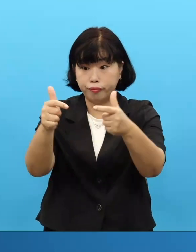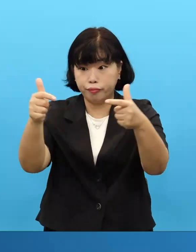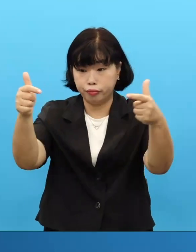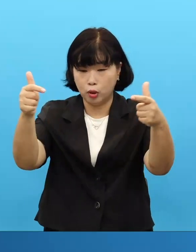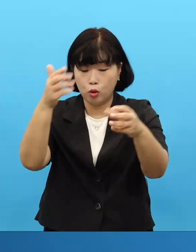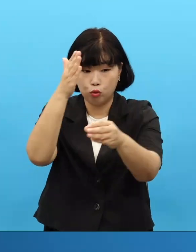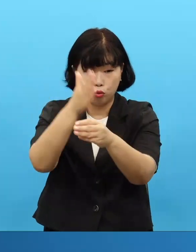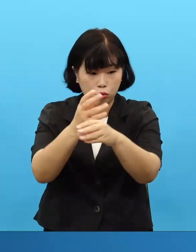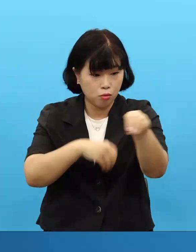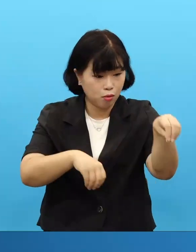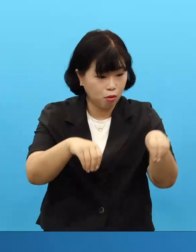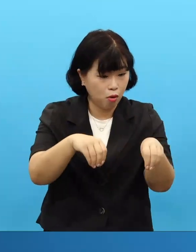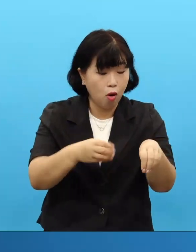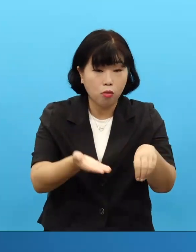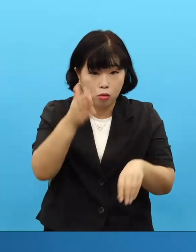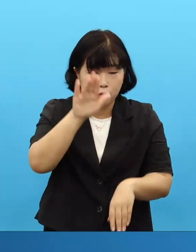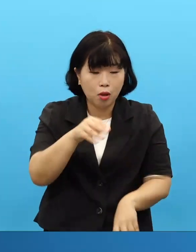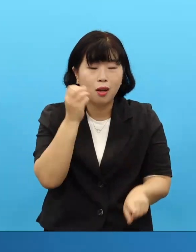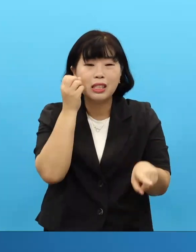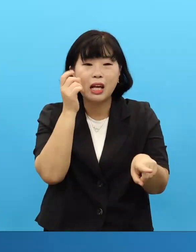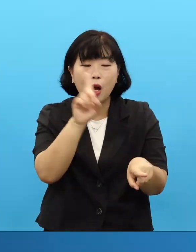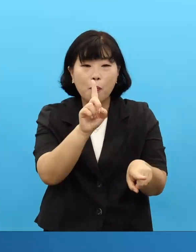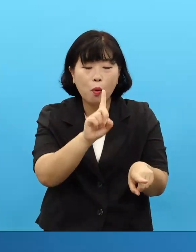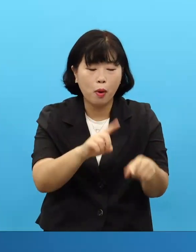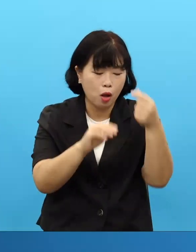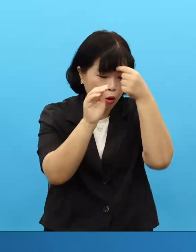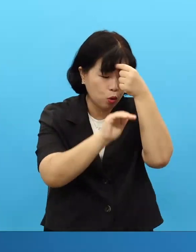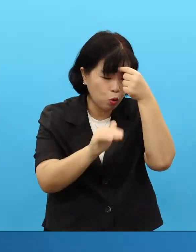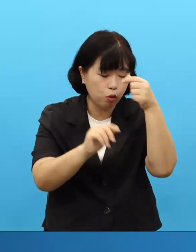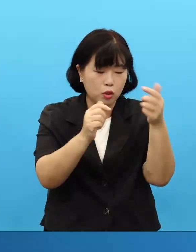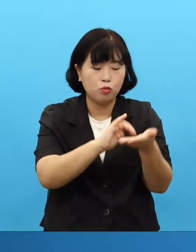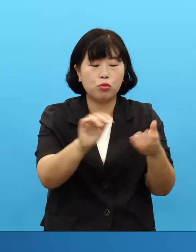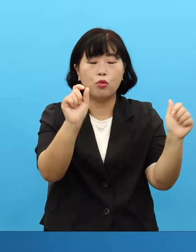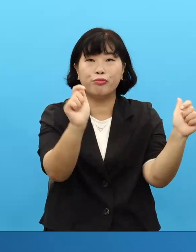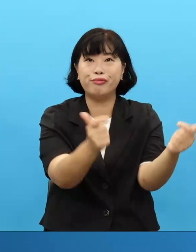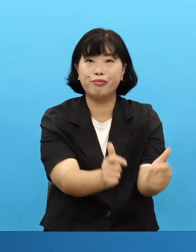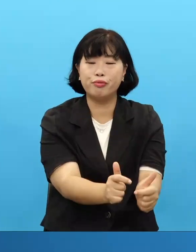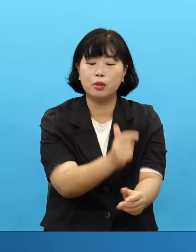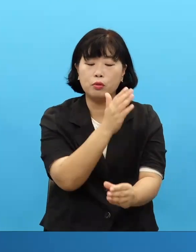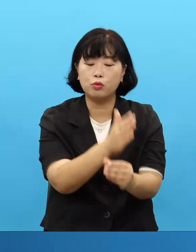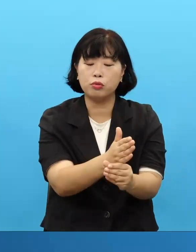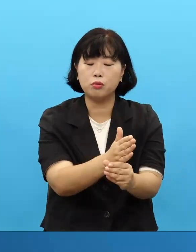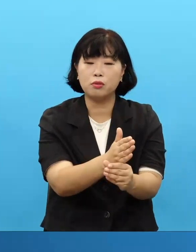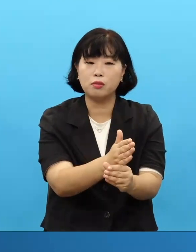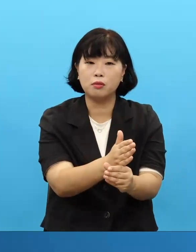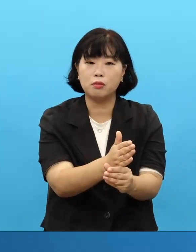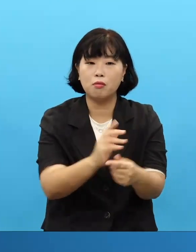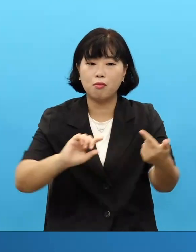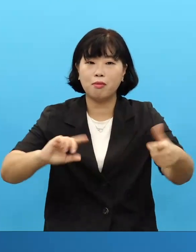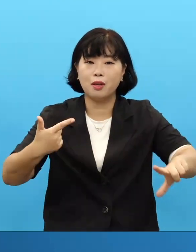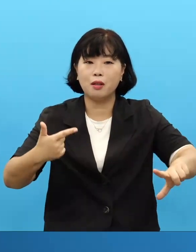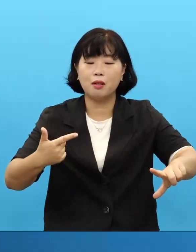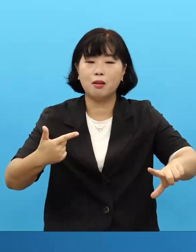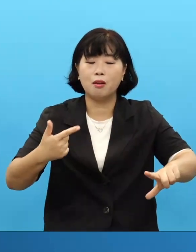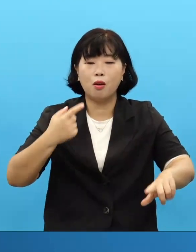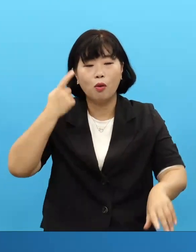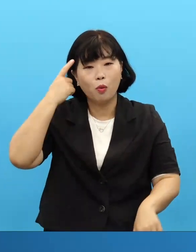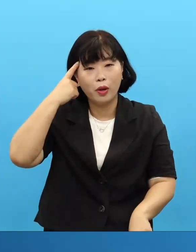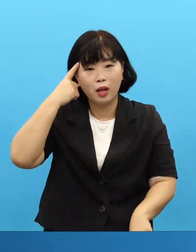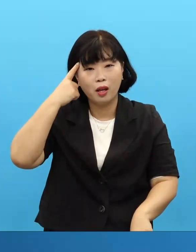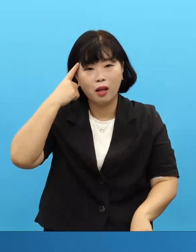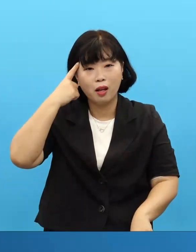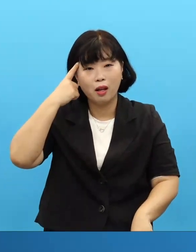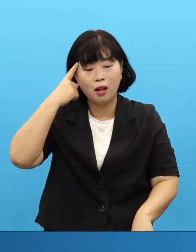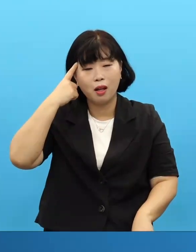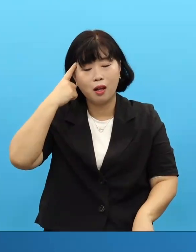number of church members continue to shrink. 못 본 거죠. They haven't seen this. 여러분 예배 드릴 때 다른 다 버리시고요. 언약